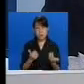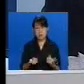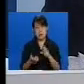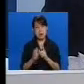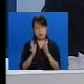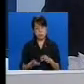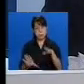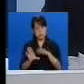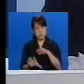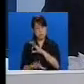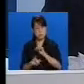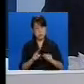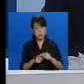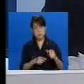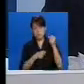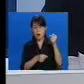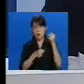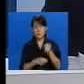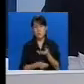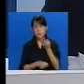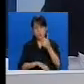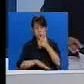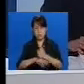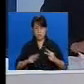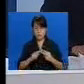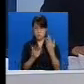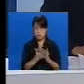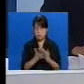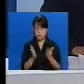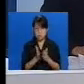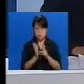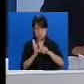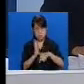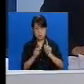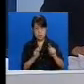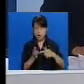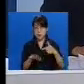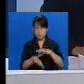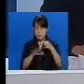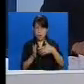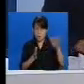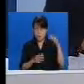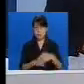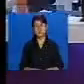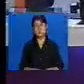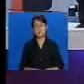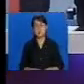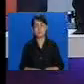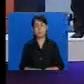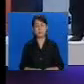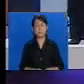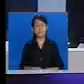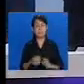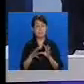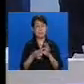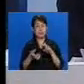ดค่ะสมาชิกเครือข่ายได้รวมตัวกันกดดันให้รัฐมนตรีคลังปลดเลขาธิการกบขออกจากตำแหน่งช่วงหน้ากลับมาติดตามรายละเอียดค่ะ ปั